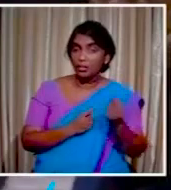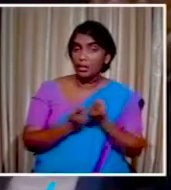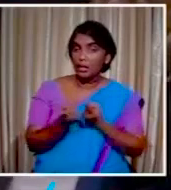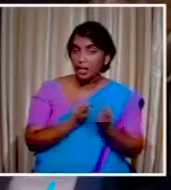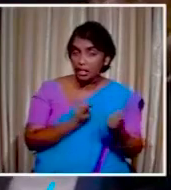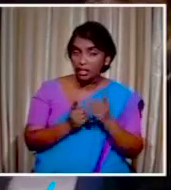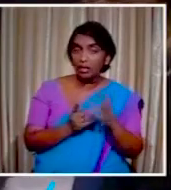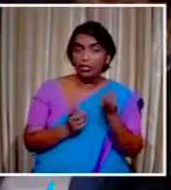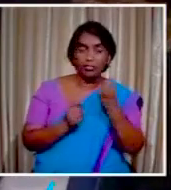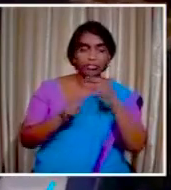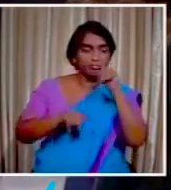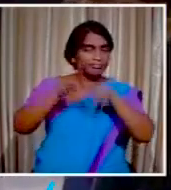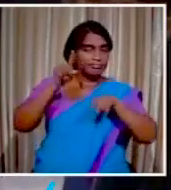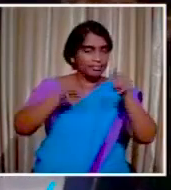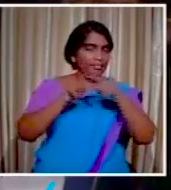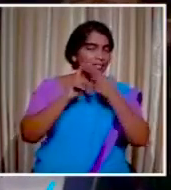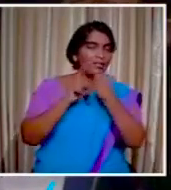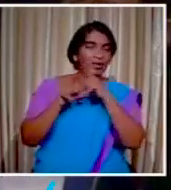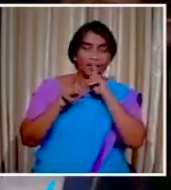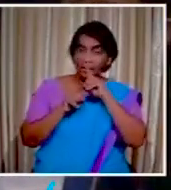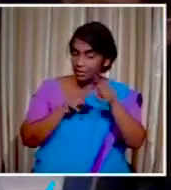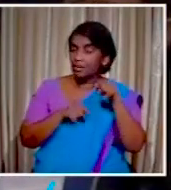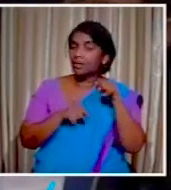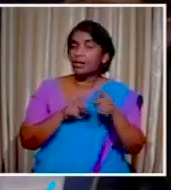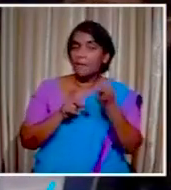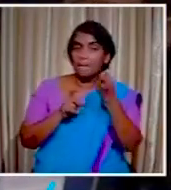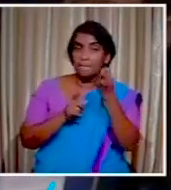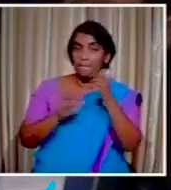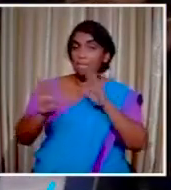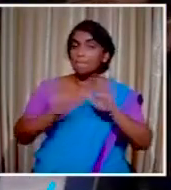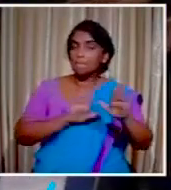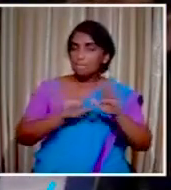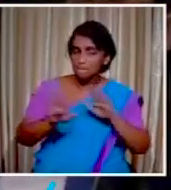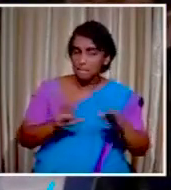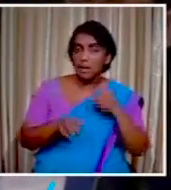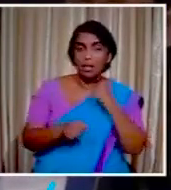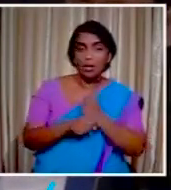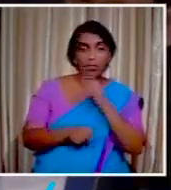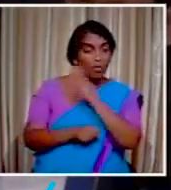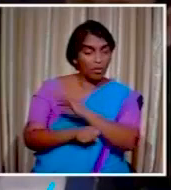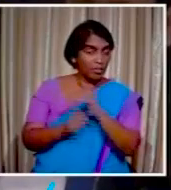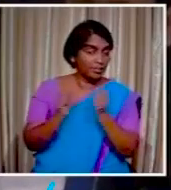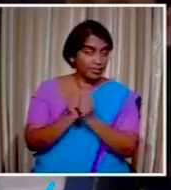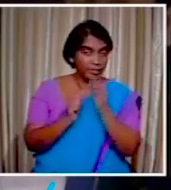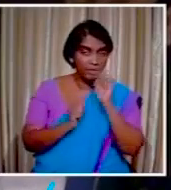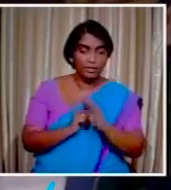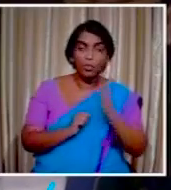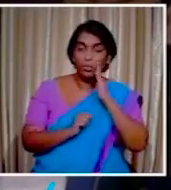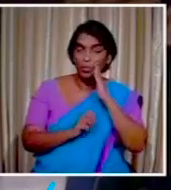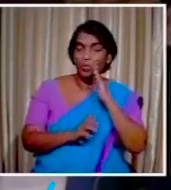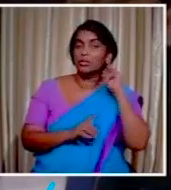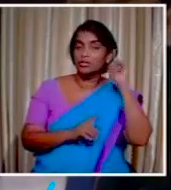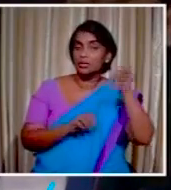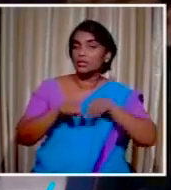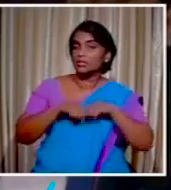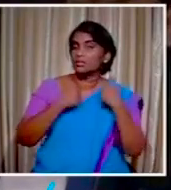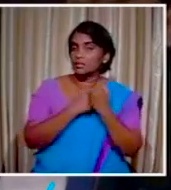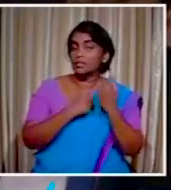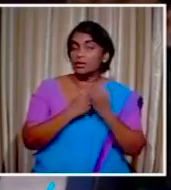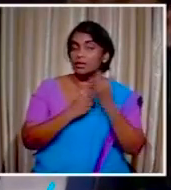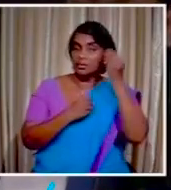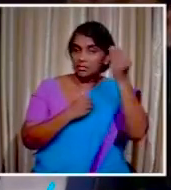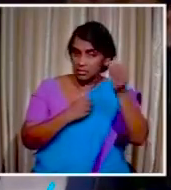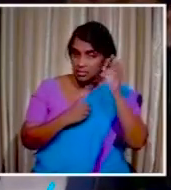තරඟකාරීත්වයක් දීලා මිල සූත්‍රයක් අපි දීලා මිල පාලනය කිරීම ආණ්ඩුව විසින් කරොත් එහෙම විදේශීය වශයෙන් ඉන්න සමාගම් වලට අපි දෙන්න